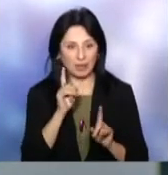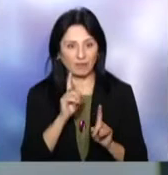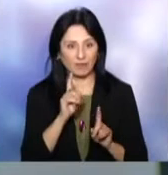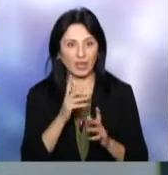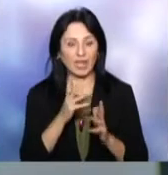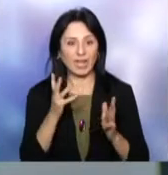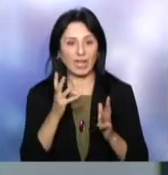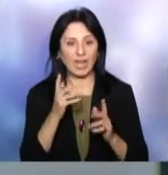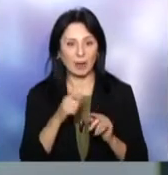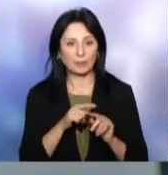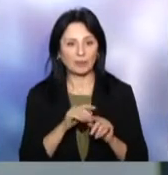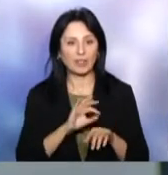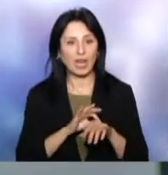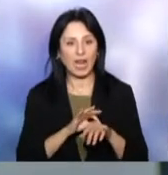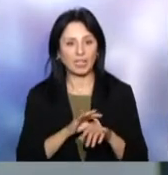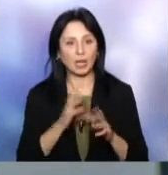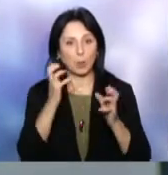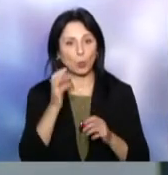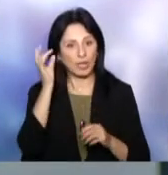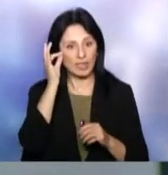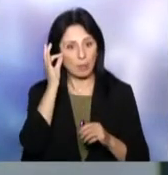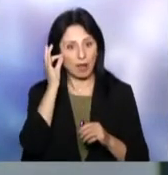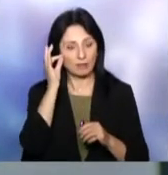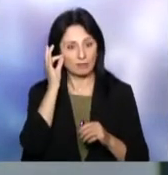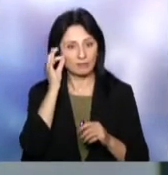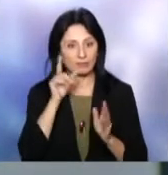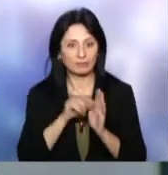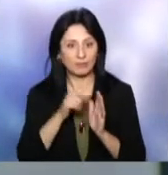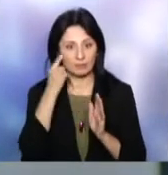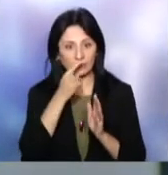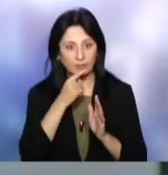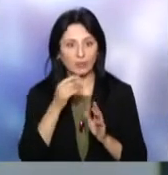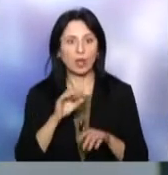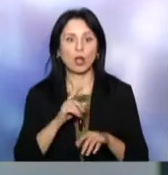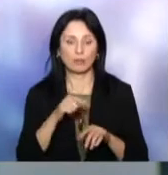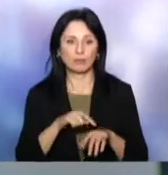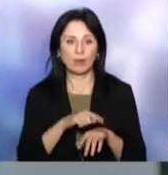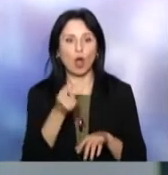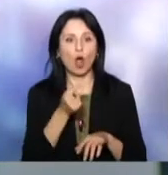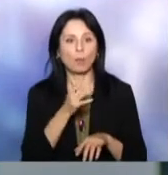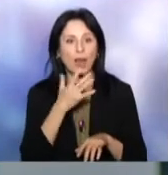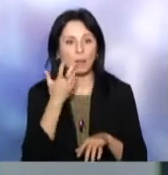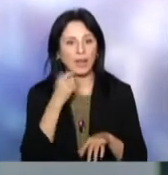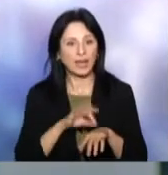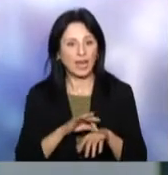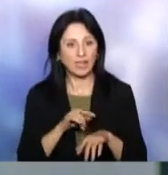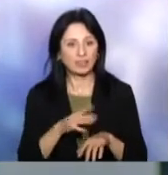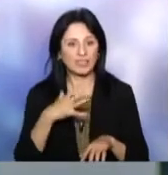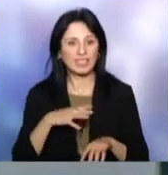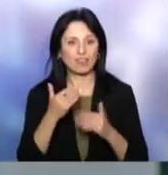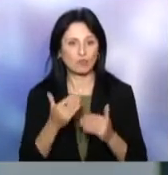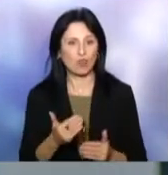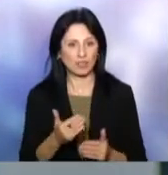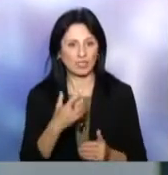ღია კანი მუქითმით და უკვე გამოკვეთილად ხორბლისფერი კანი მუქითმითა და მუქი თვალით. ეს არის საქართველოს